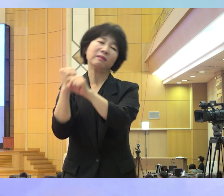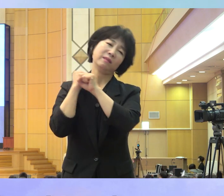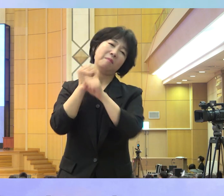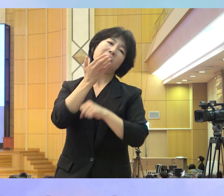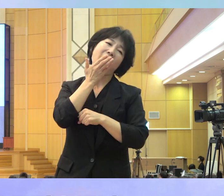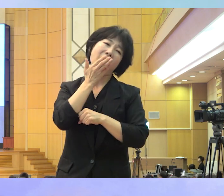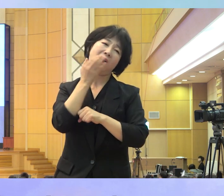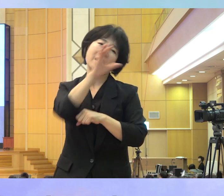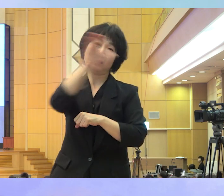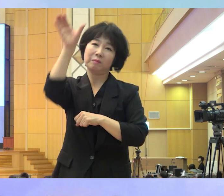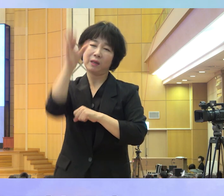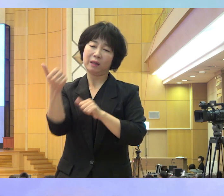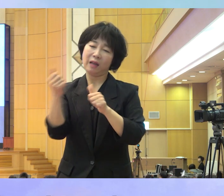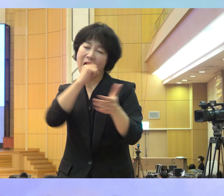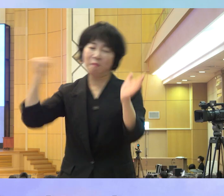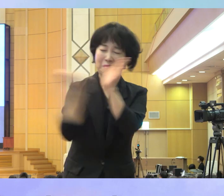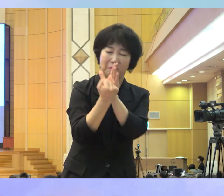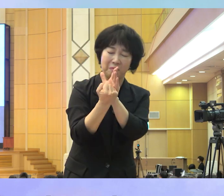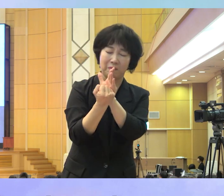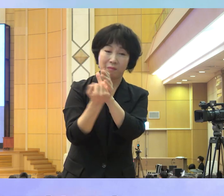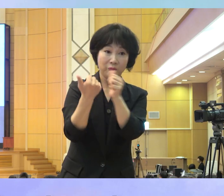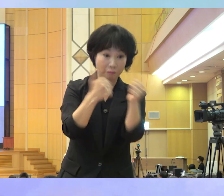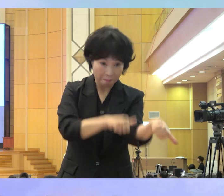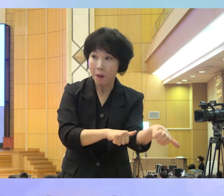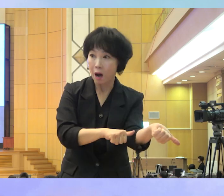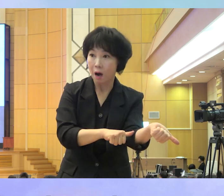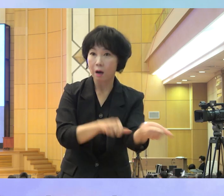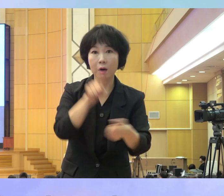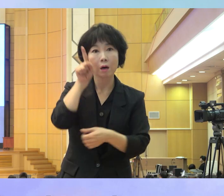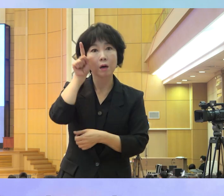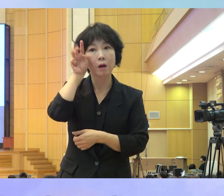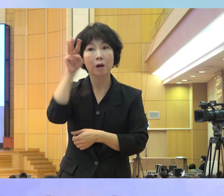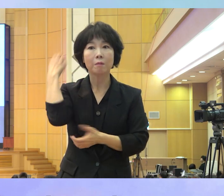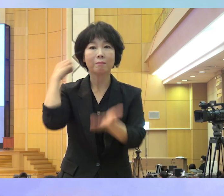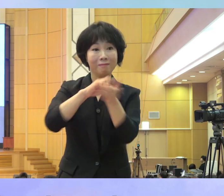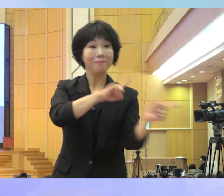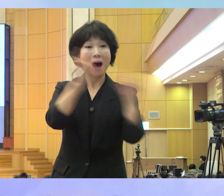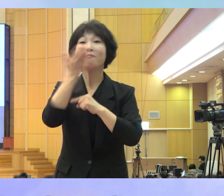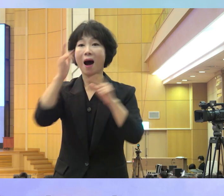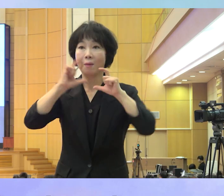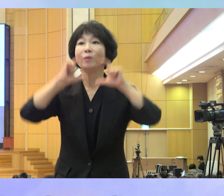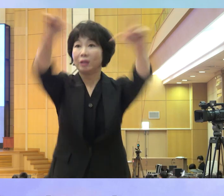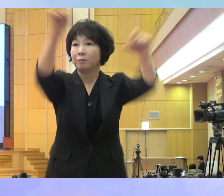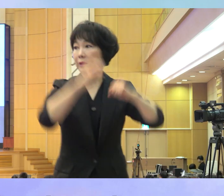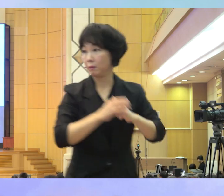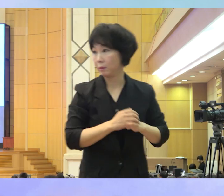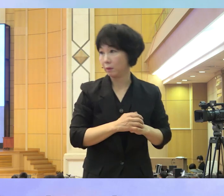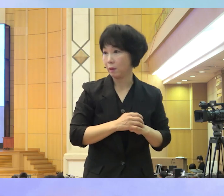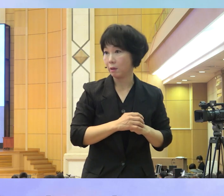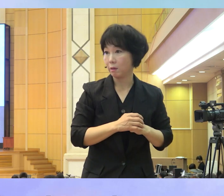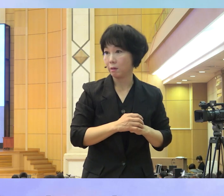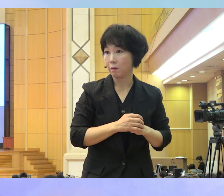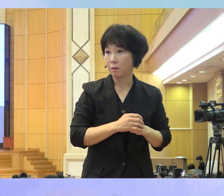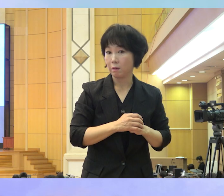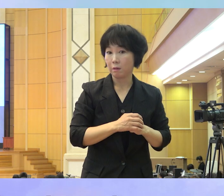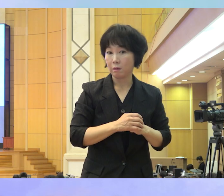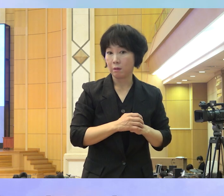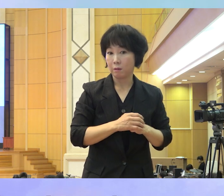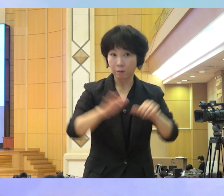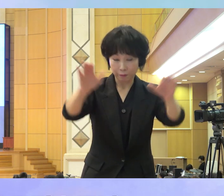제3일에 살아나리라. 말씀을 증거하면서 하나님 말씀